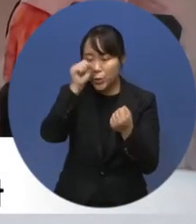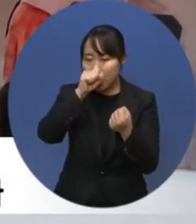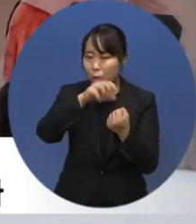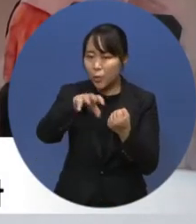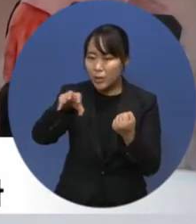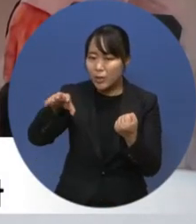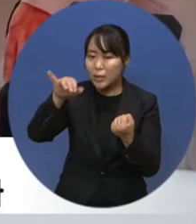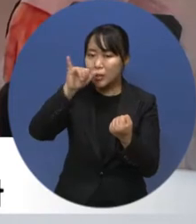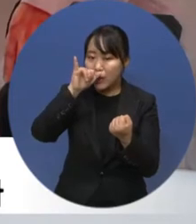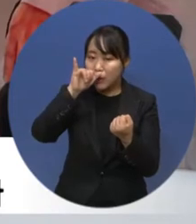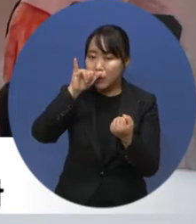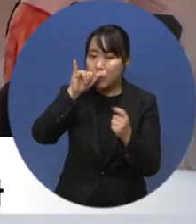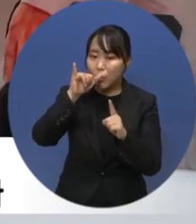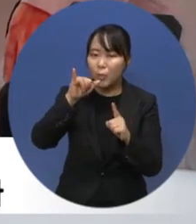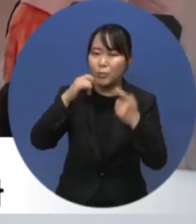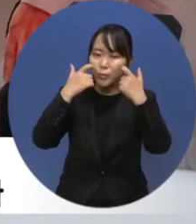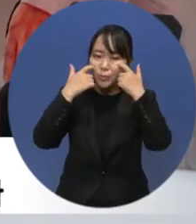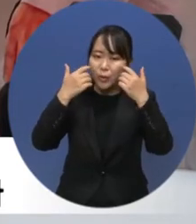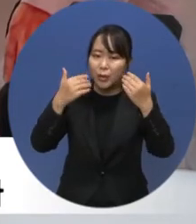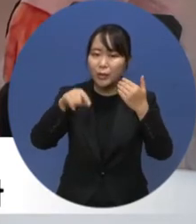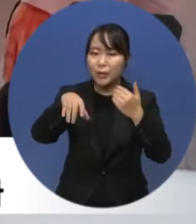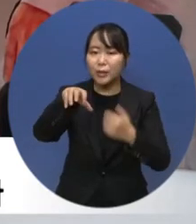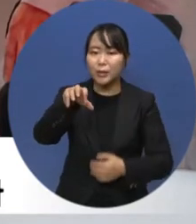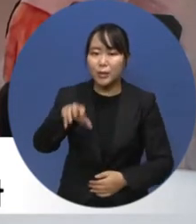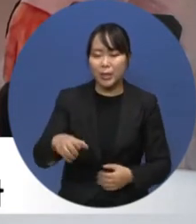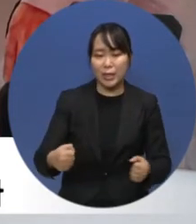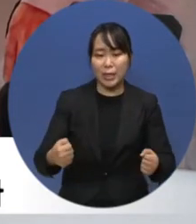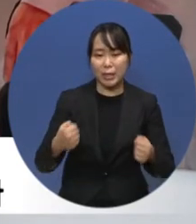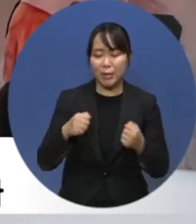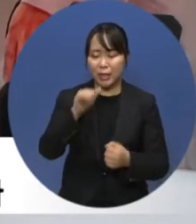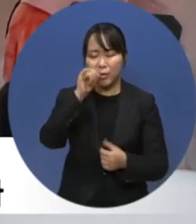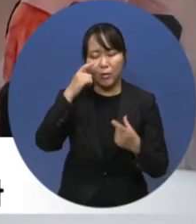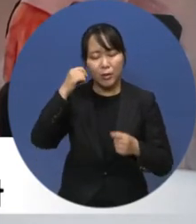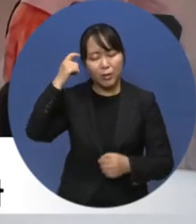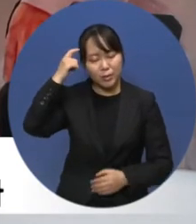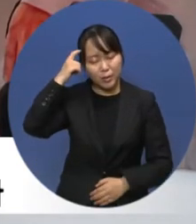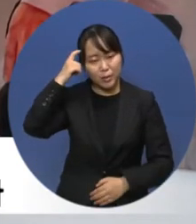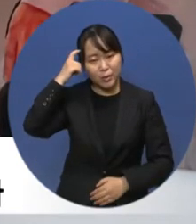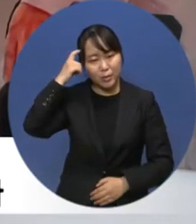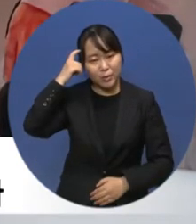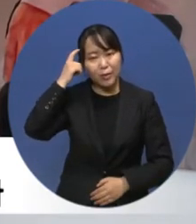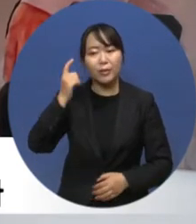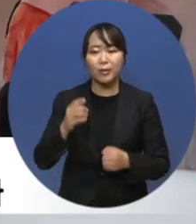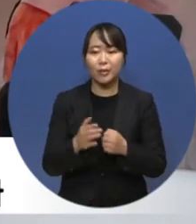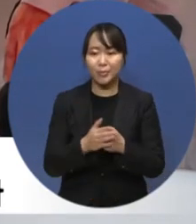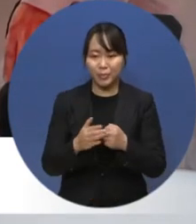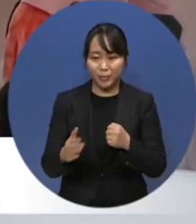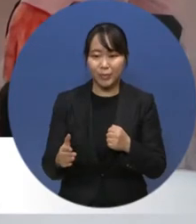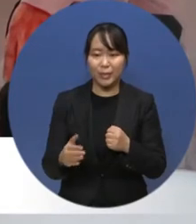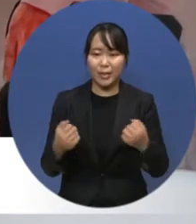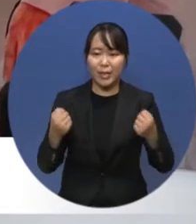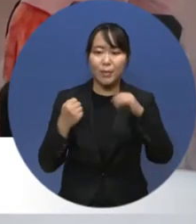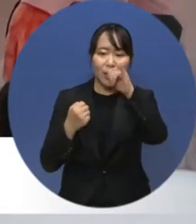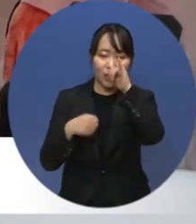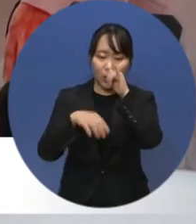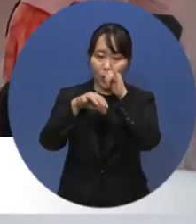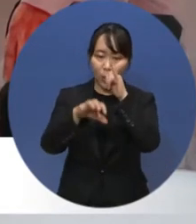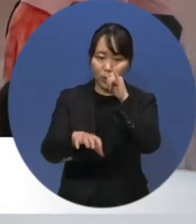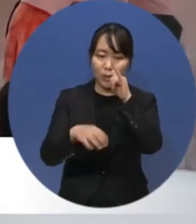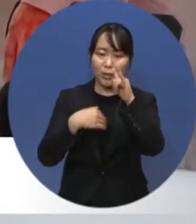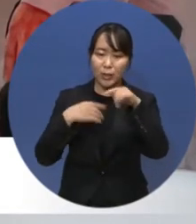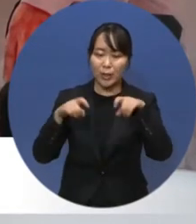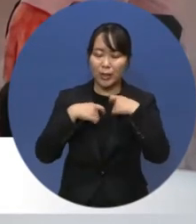장소가 있다는 거는 분명 그 장소에 힘이 있다고 생각을 하거든요. 그래서 그 힘이 있는 장소를